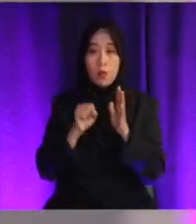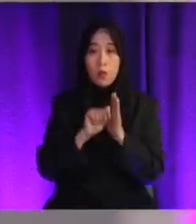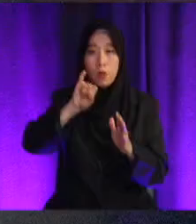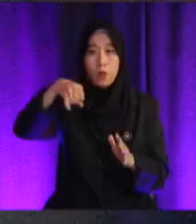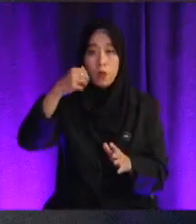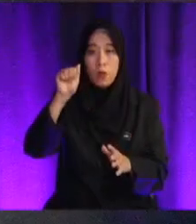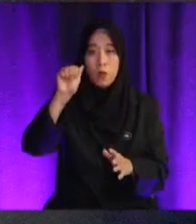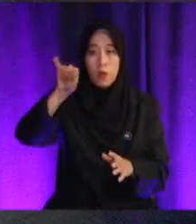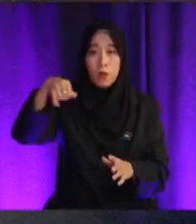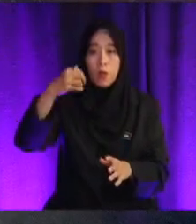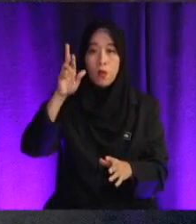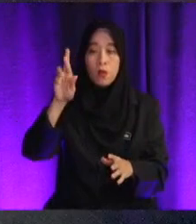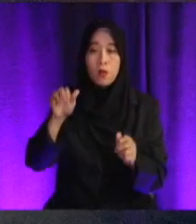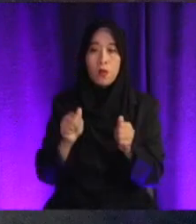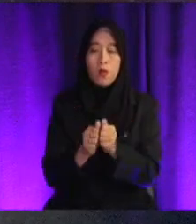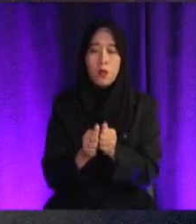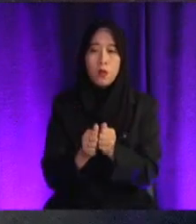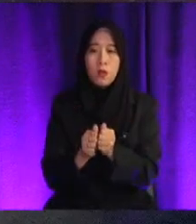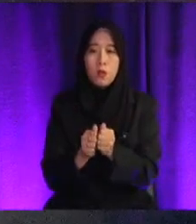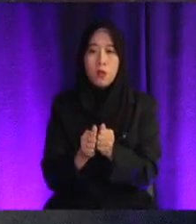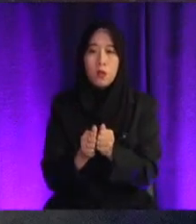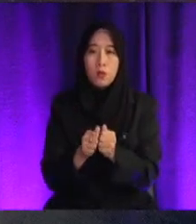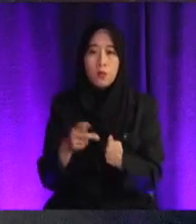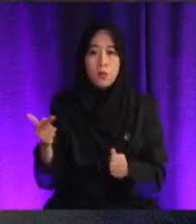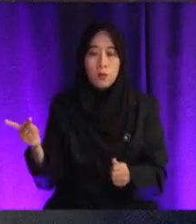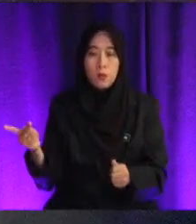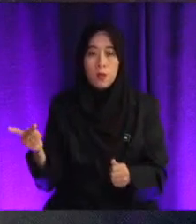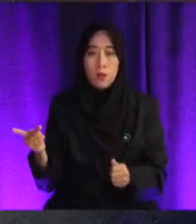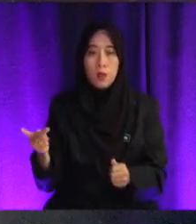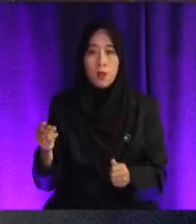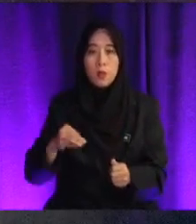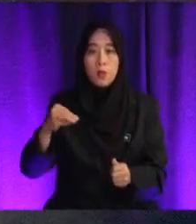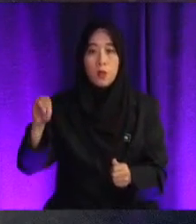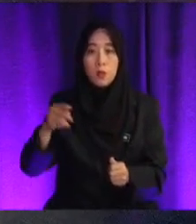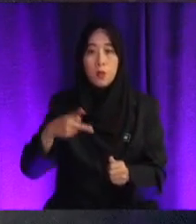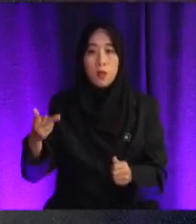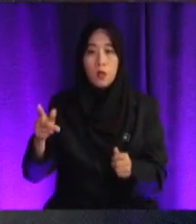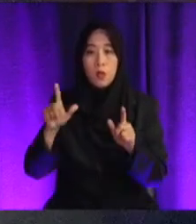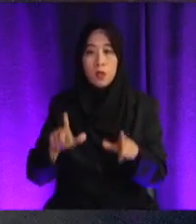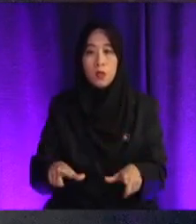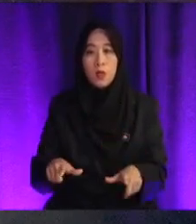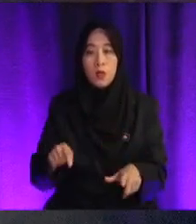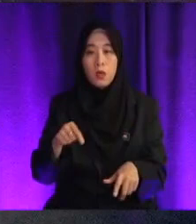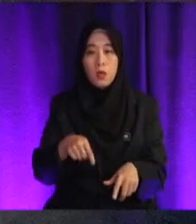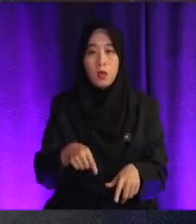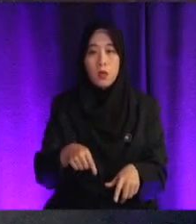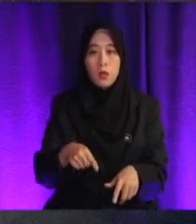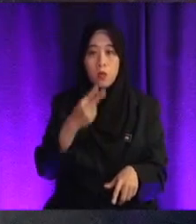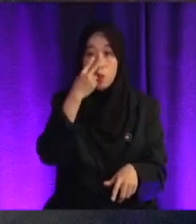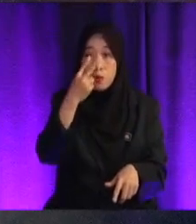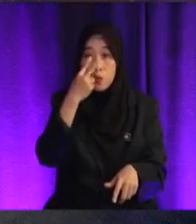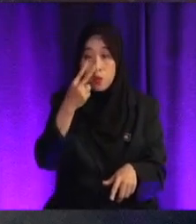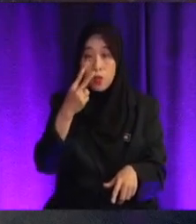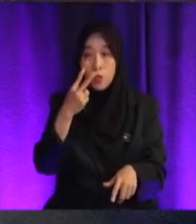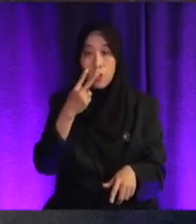salah. Maksudnya meter pelbagai ni kita kena letakkan dekat sini. Betul cikgu? Tapi untuk nak bagi anda semua lihat